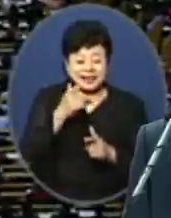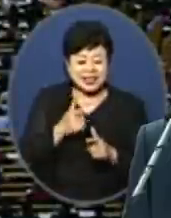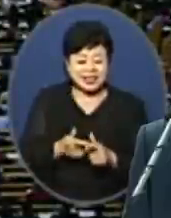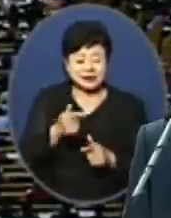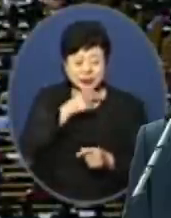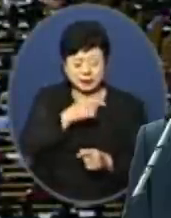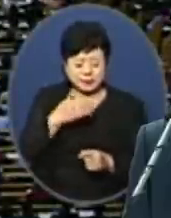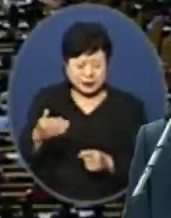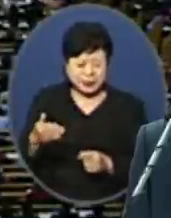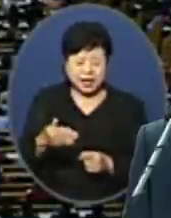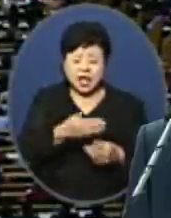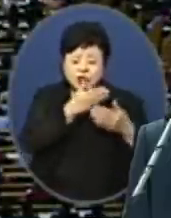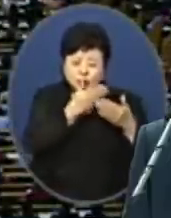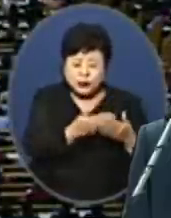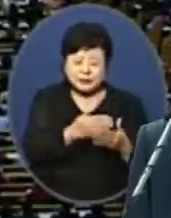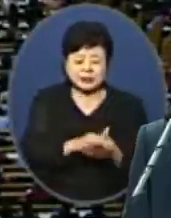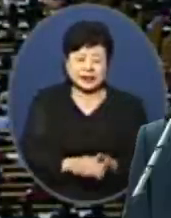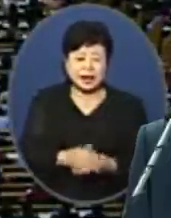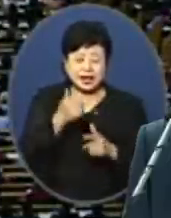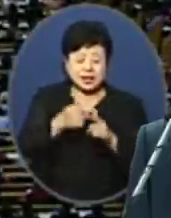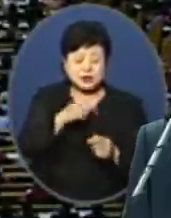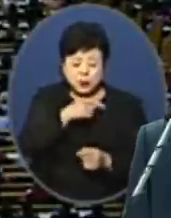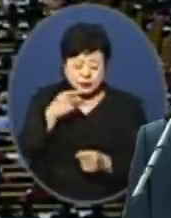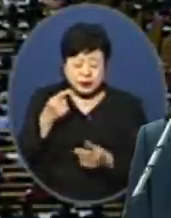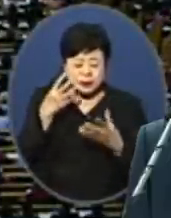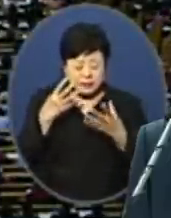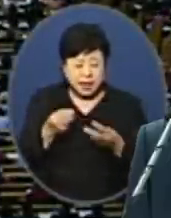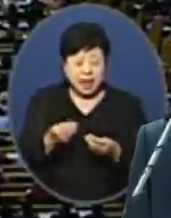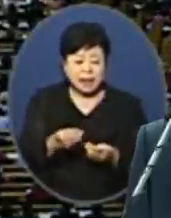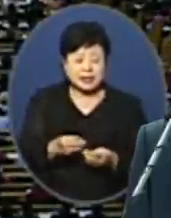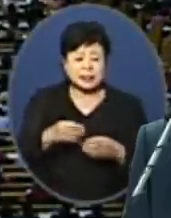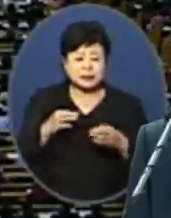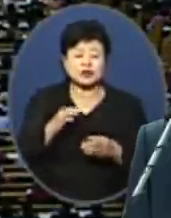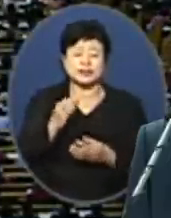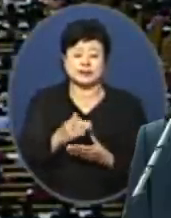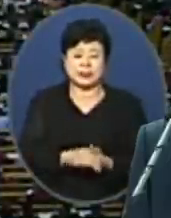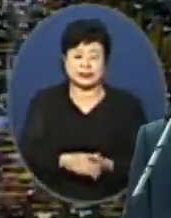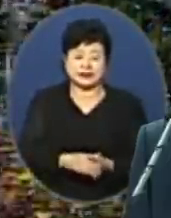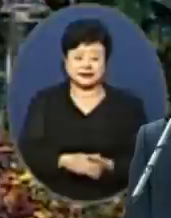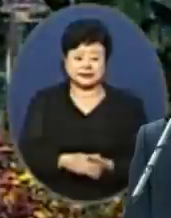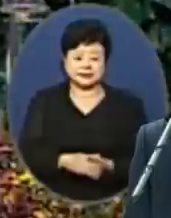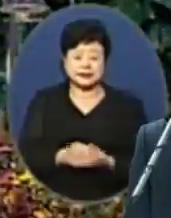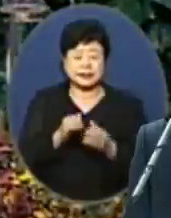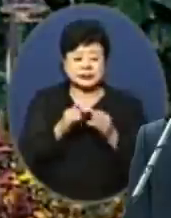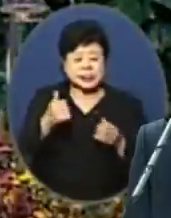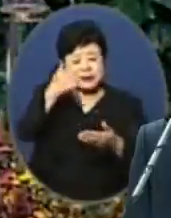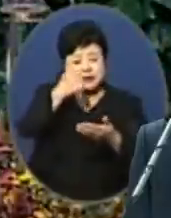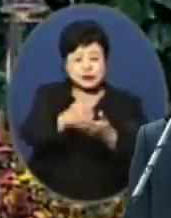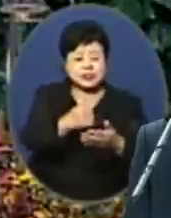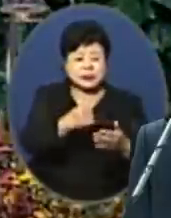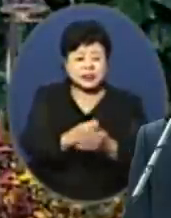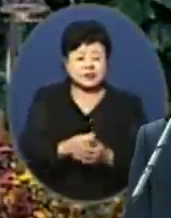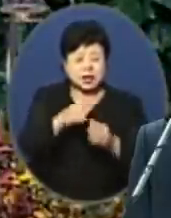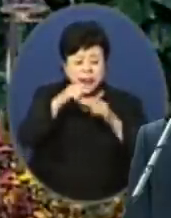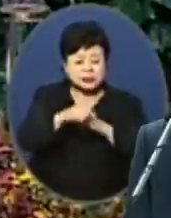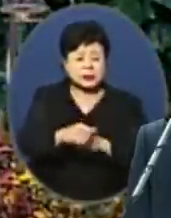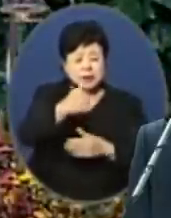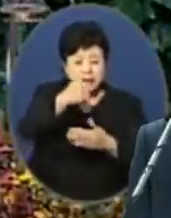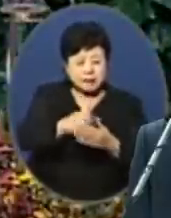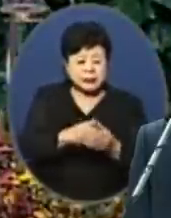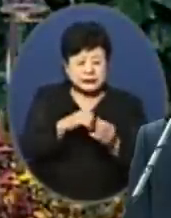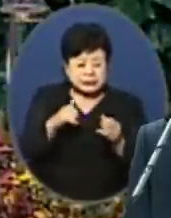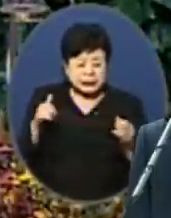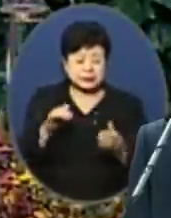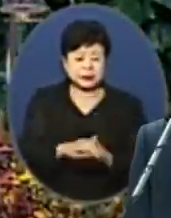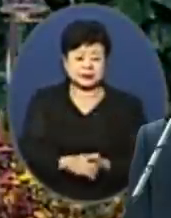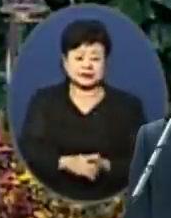예수님의 피가 참 귀하니까 예수님의 피를 많이 의지해야 되는 것입니다. 인간의 죄로 말미암아 절망적 형벌을